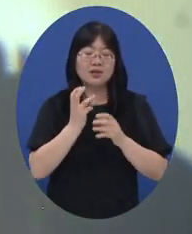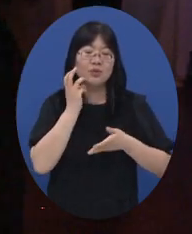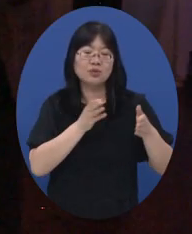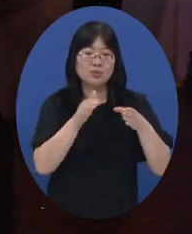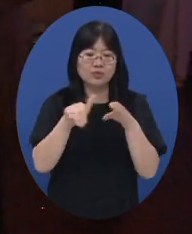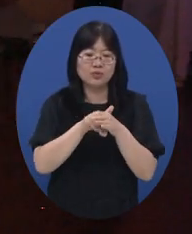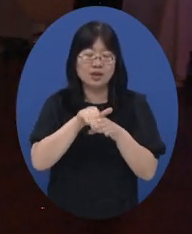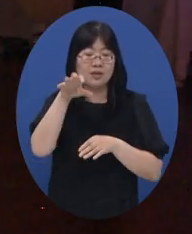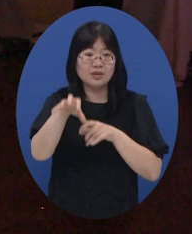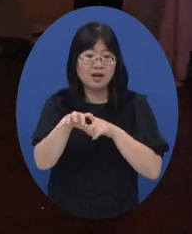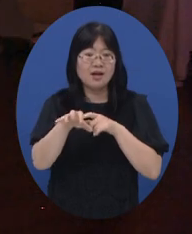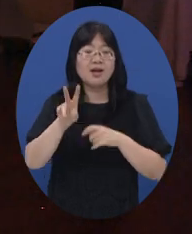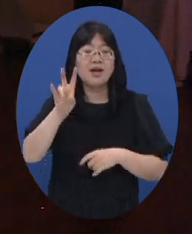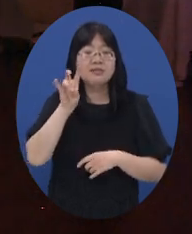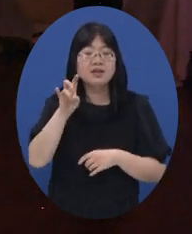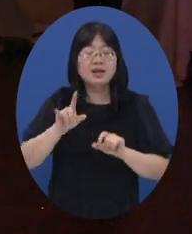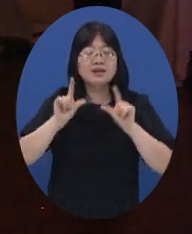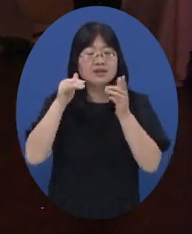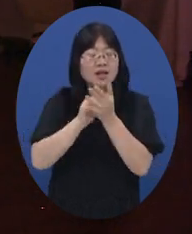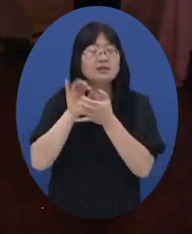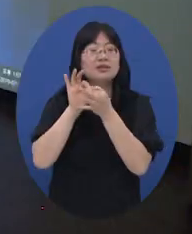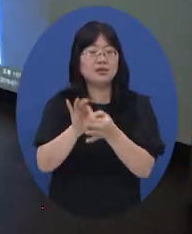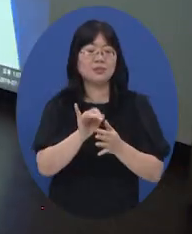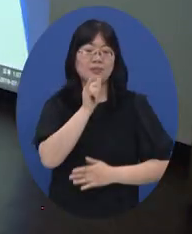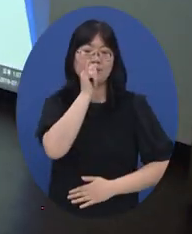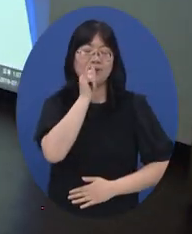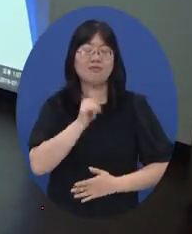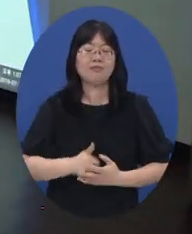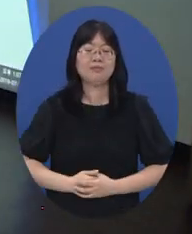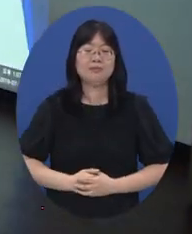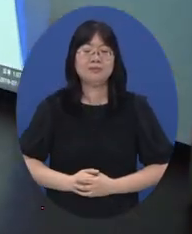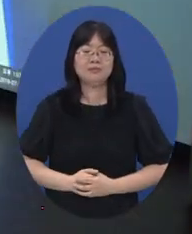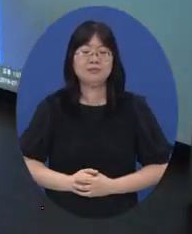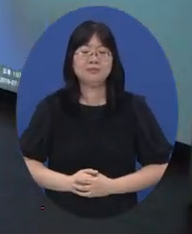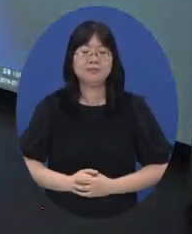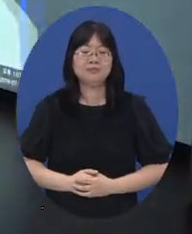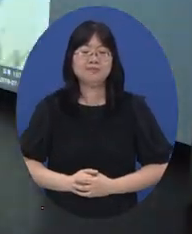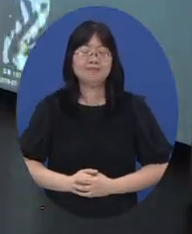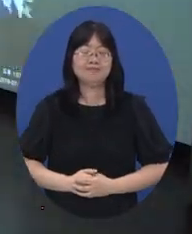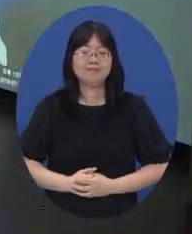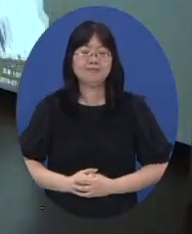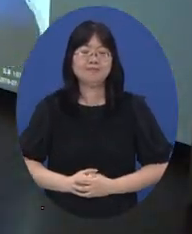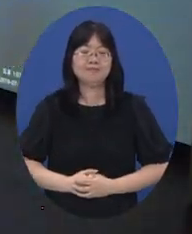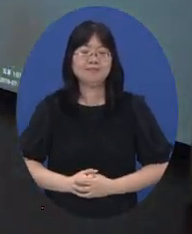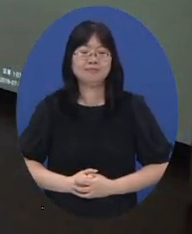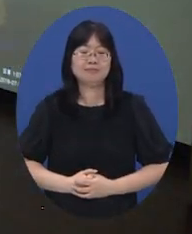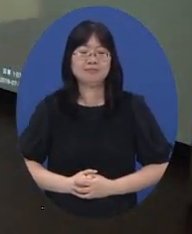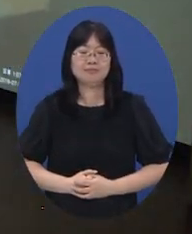전당 일원에서 오는 24일까지 진행됩니다. 경기 GTV 한선지입니다.